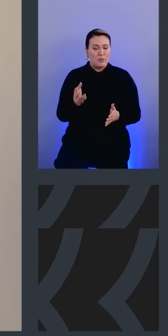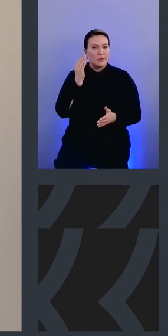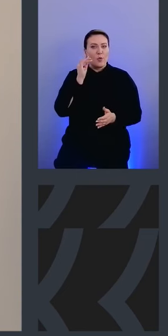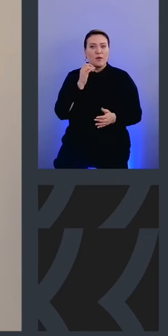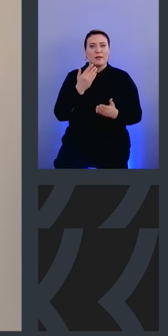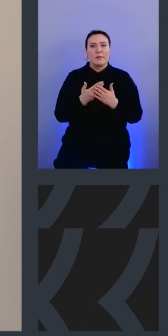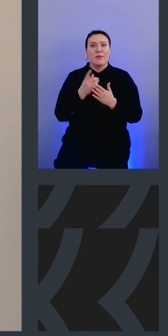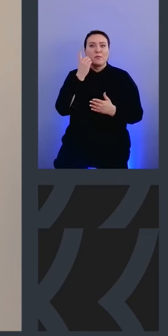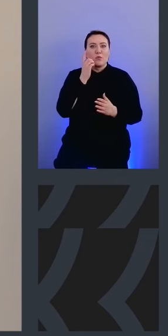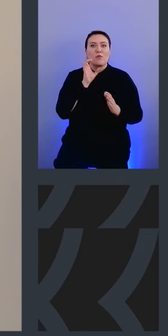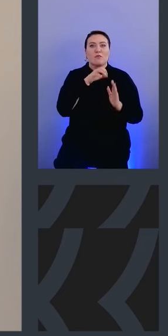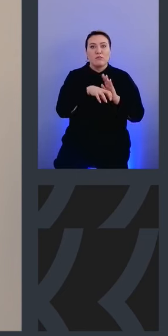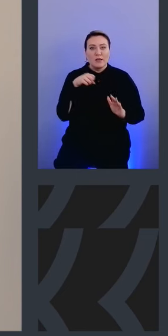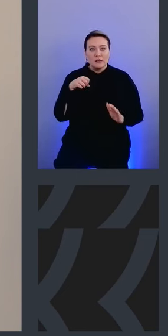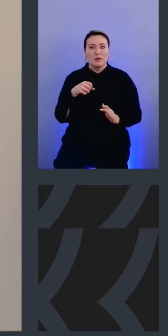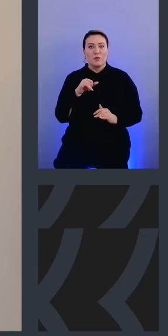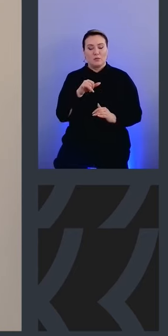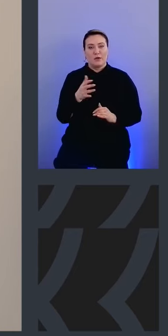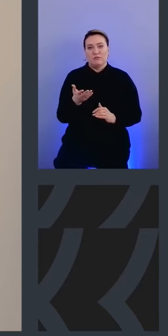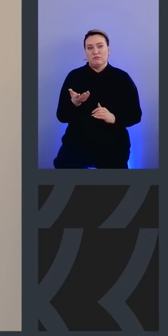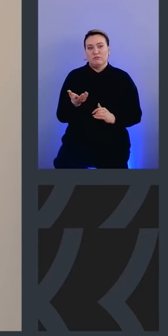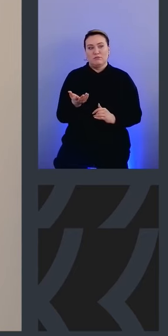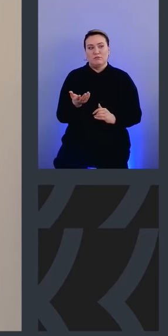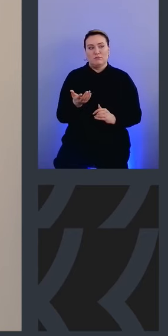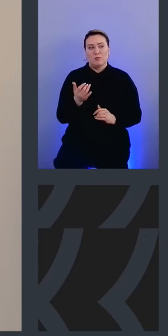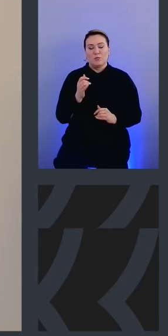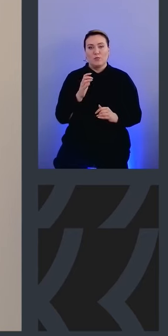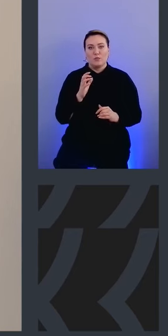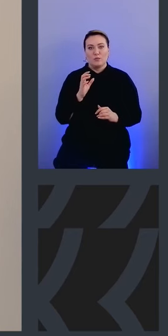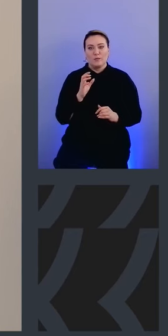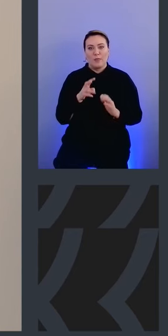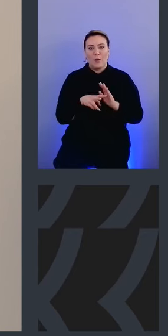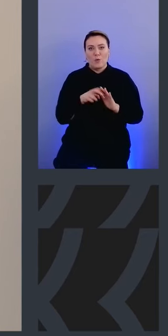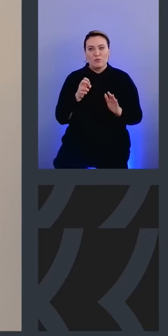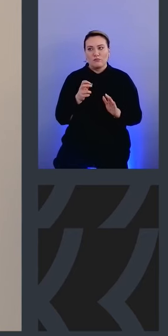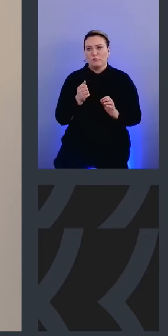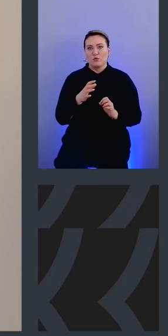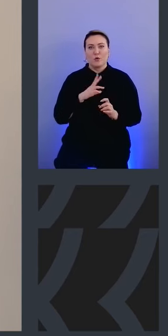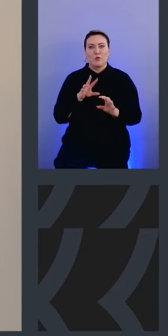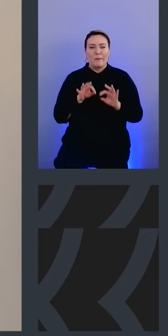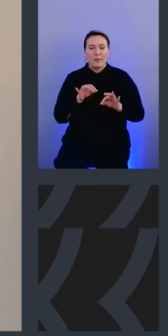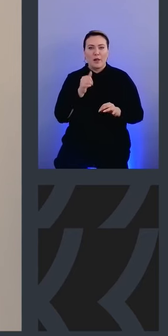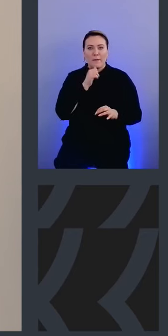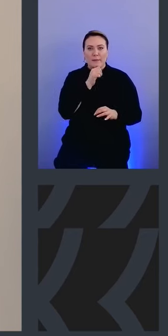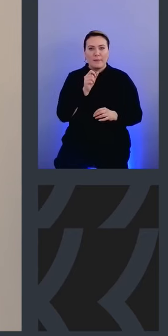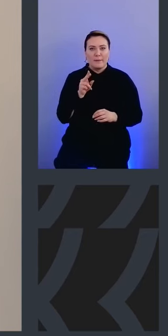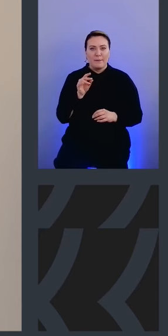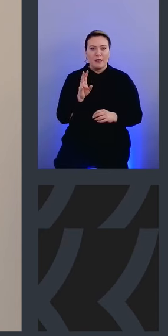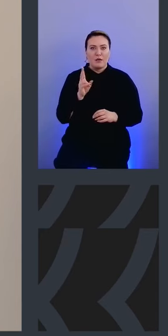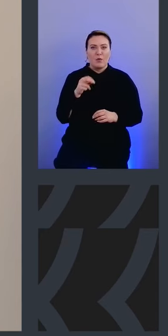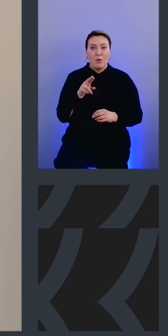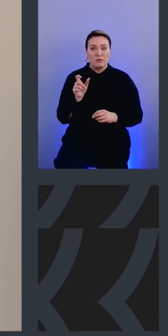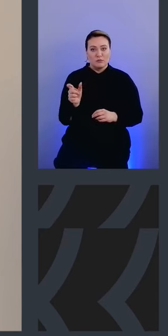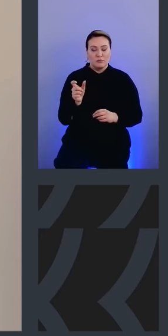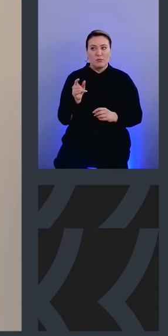устройство похитили. Ну да, все верно. Вот, у тебя устройство похитили, у тебя там кто-то подобрал пин-код. То есть здесь